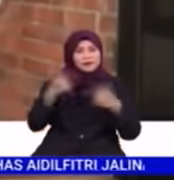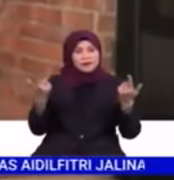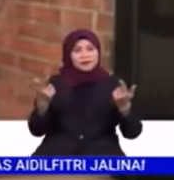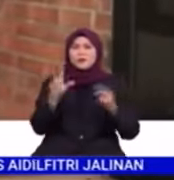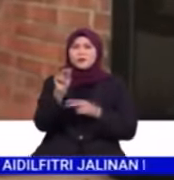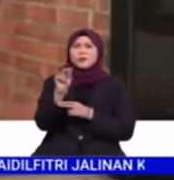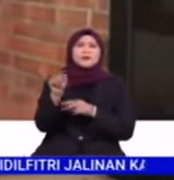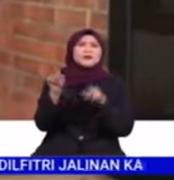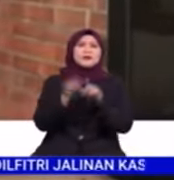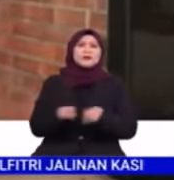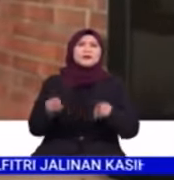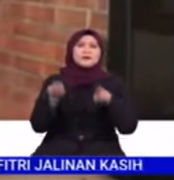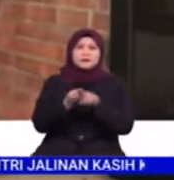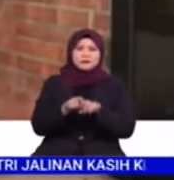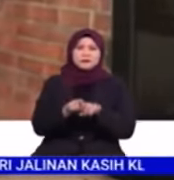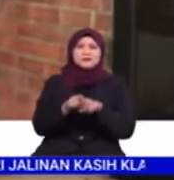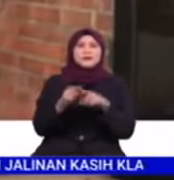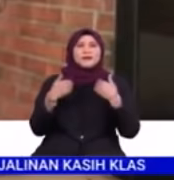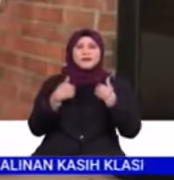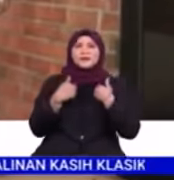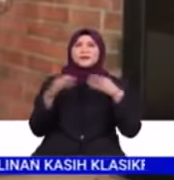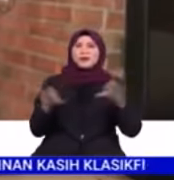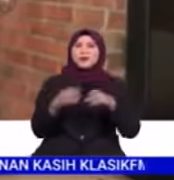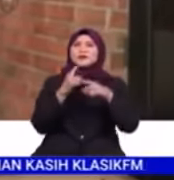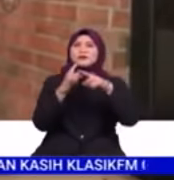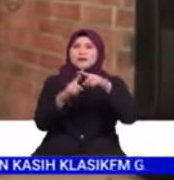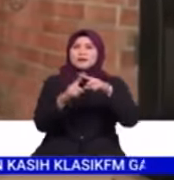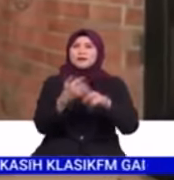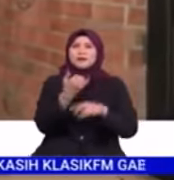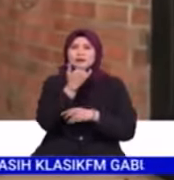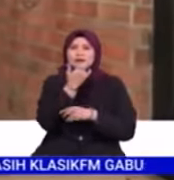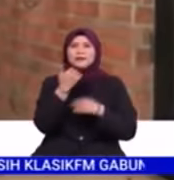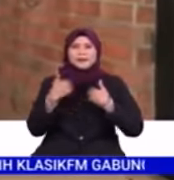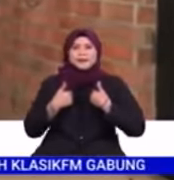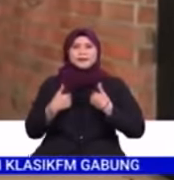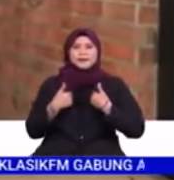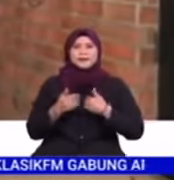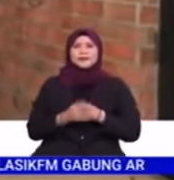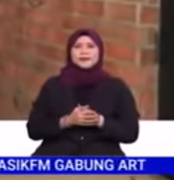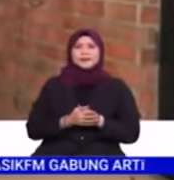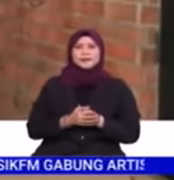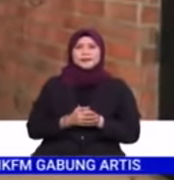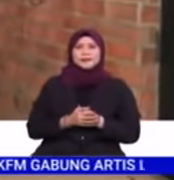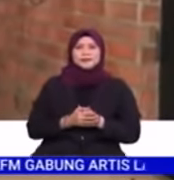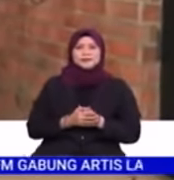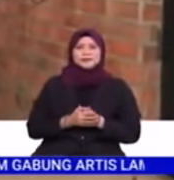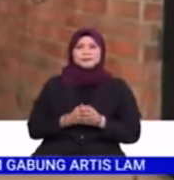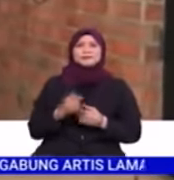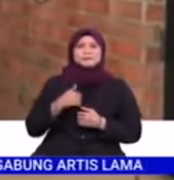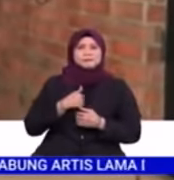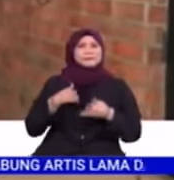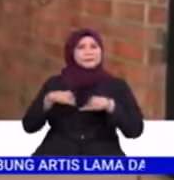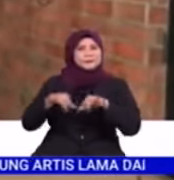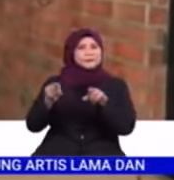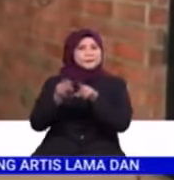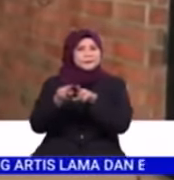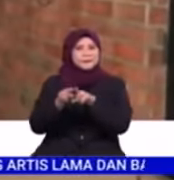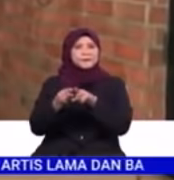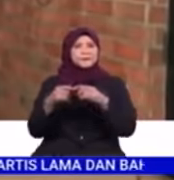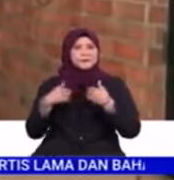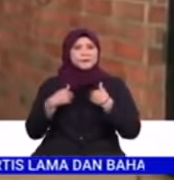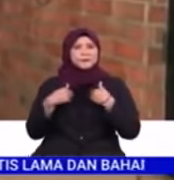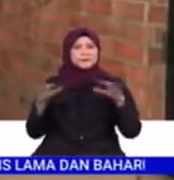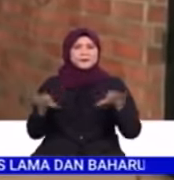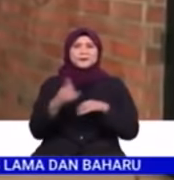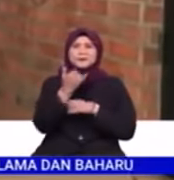manusia base pernah melakukan kesilapan Dash 3 get the tak lepas dari kesilapan ya dace